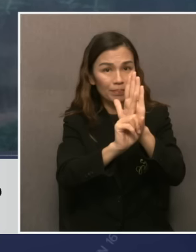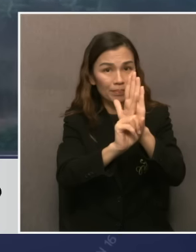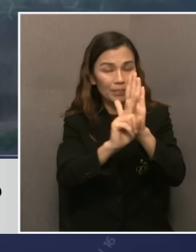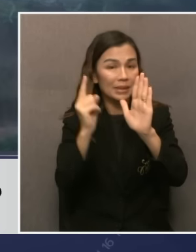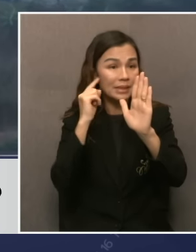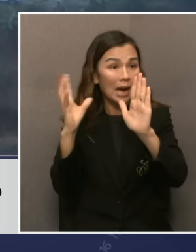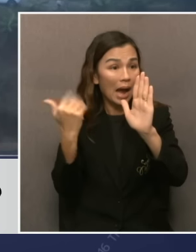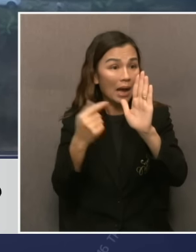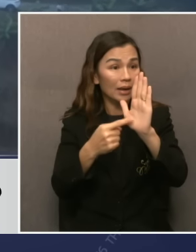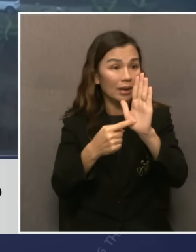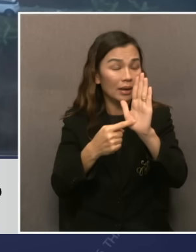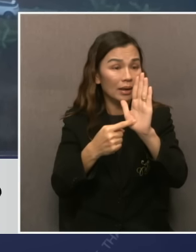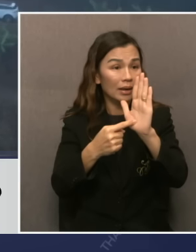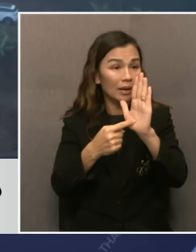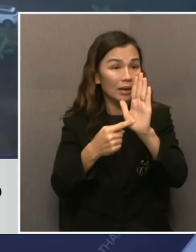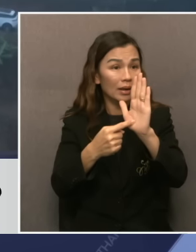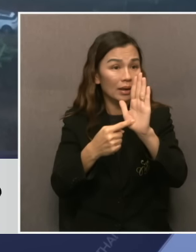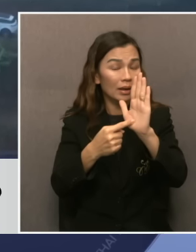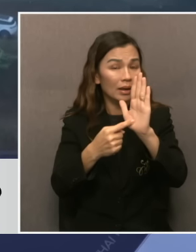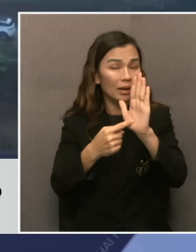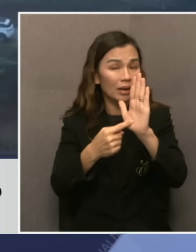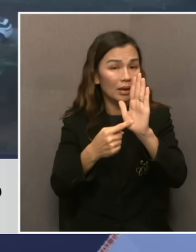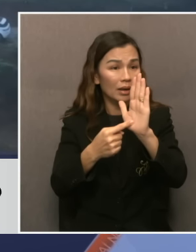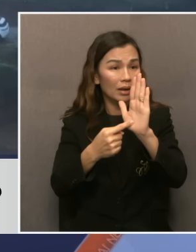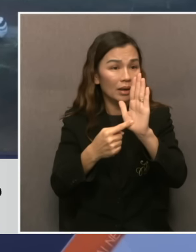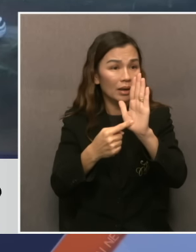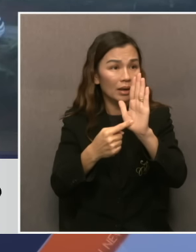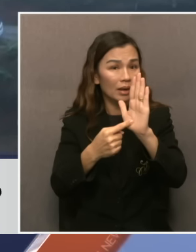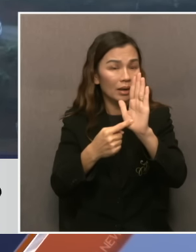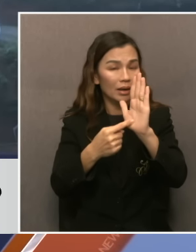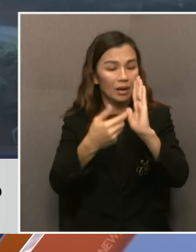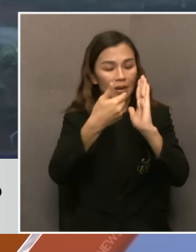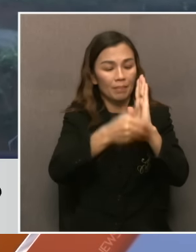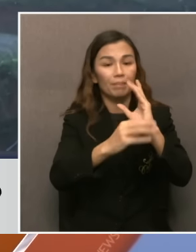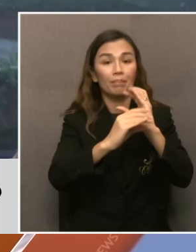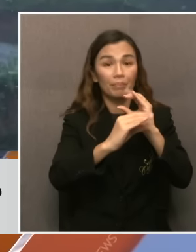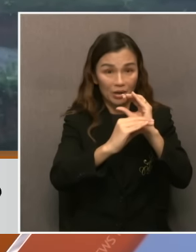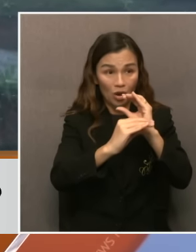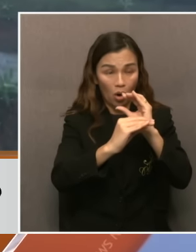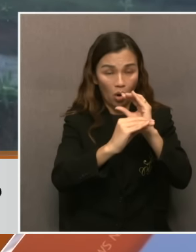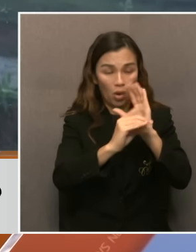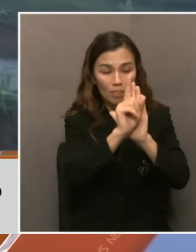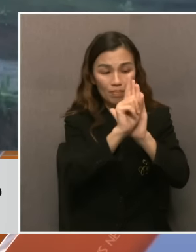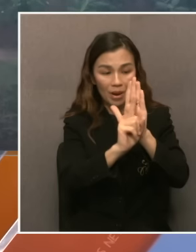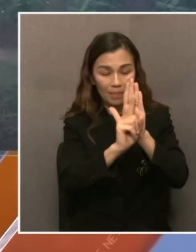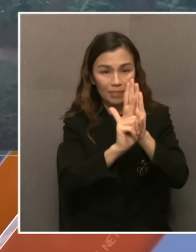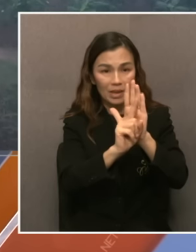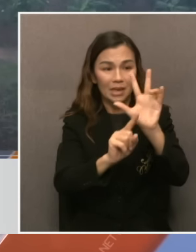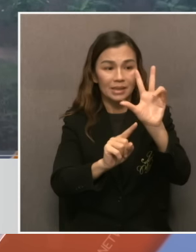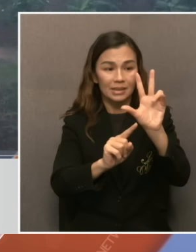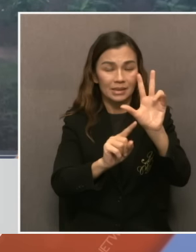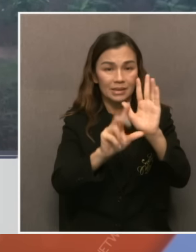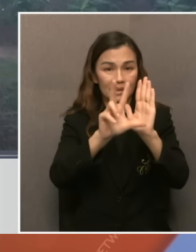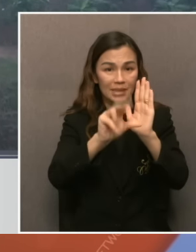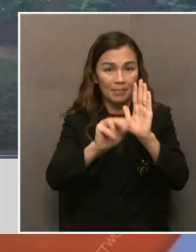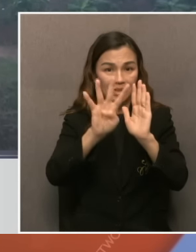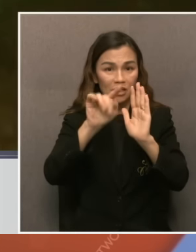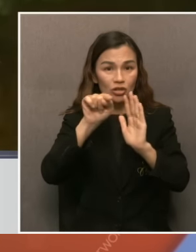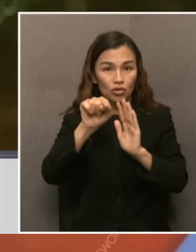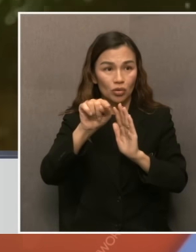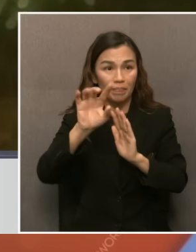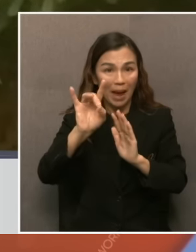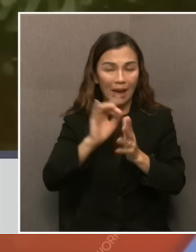จากเครื่องวัดนะฮะที่แนวปะการังเลยที่แถวระยอง ค่ะ 34.8 นี่มันอีก3องศามันกลายเป็นออนเซน